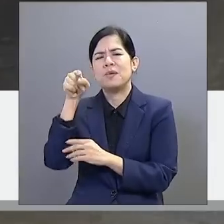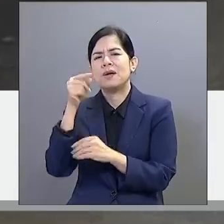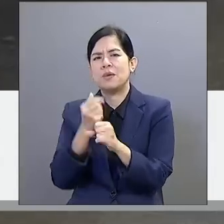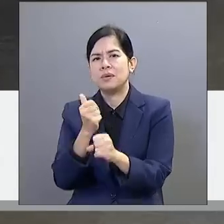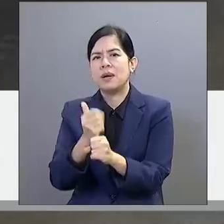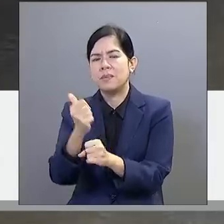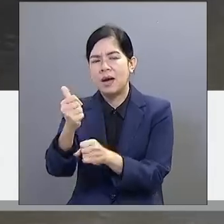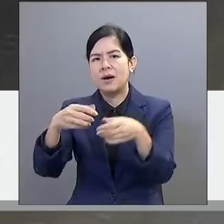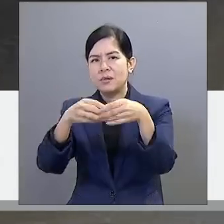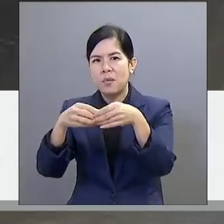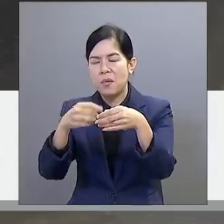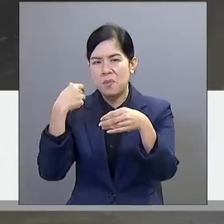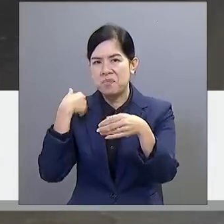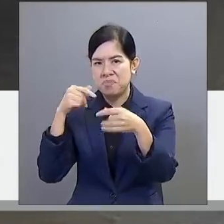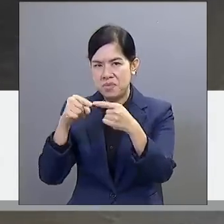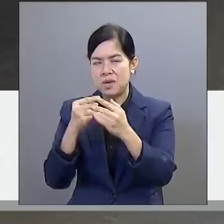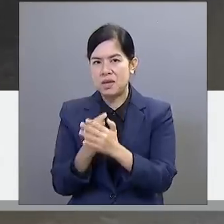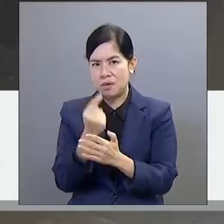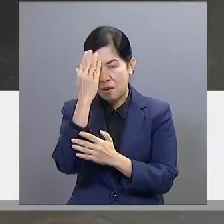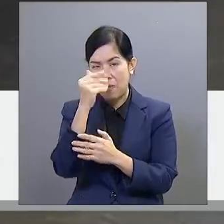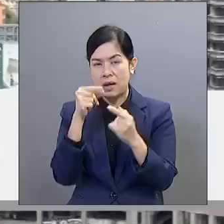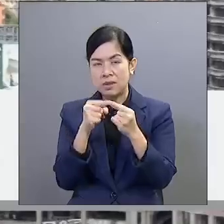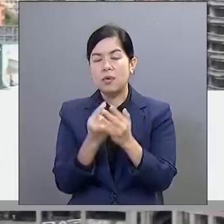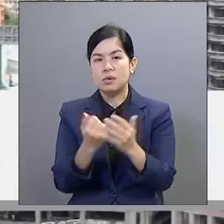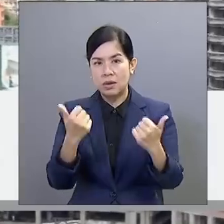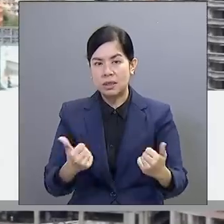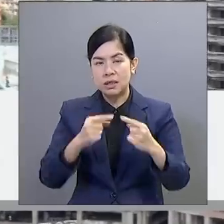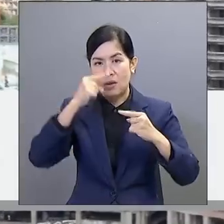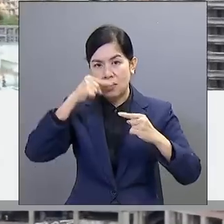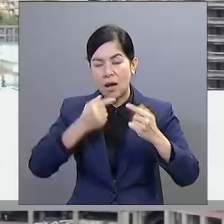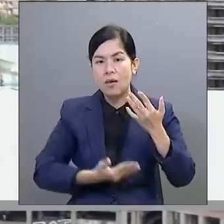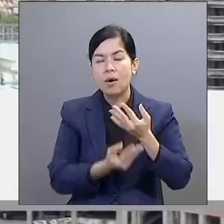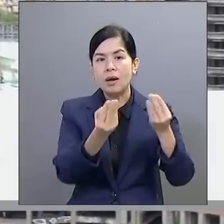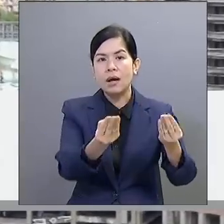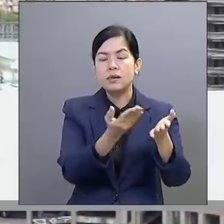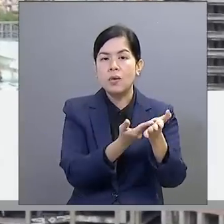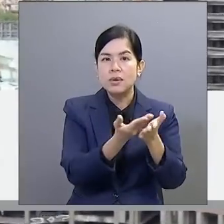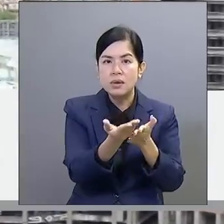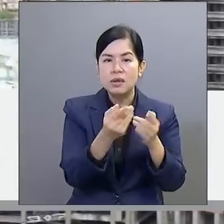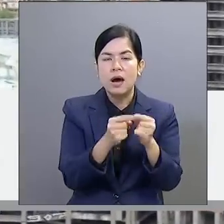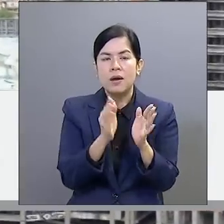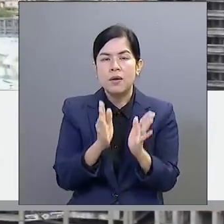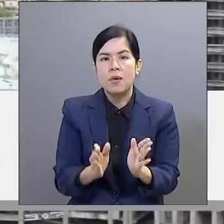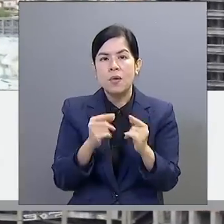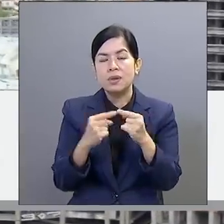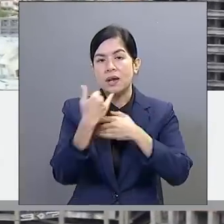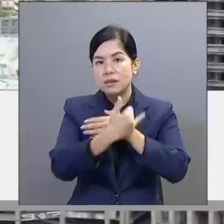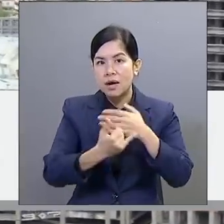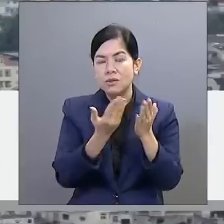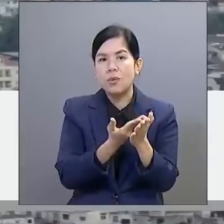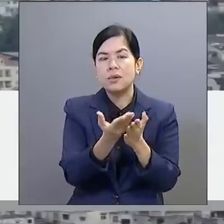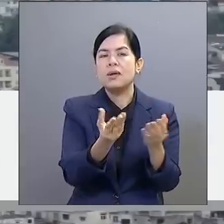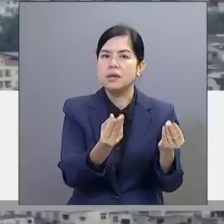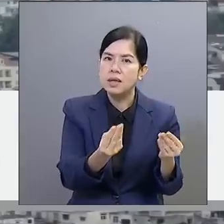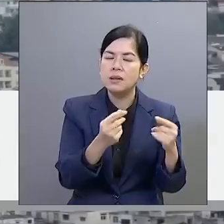กลุ่มนี้เลยค่ะการอนุญาตให้ซื้ออสังหาริมทรัพย์ได้ทั้งในโซนเศรษฐกิจไม่ว่าจะเป็นกรุงเทพพัทยาหรือโซ